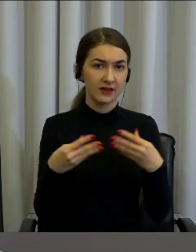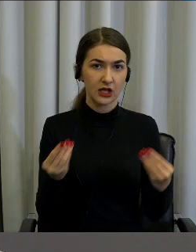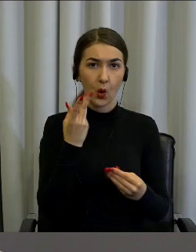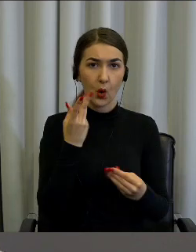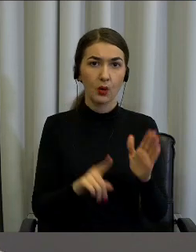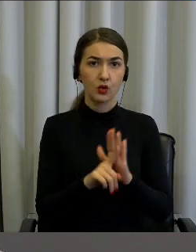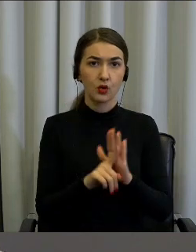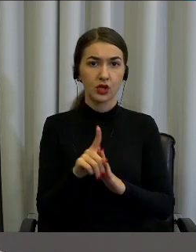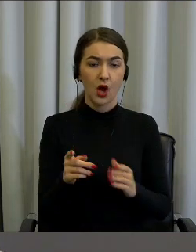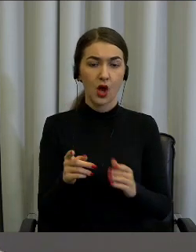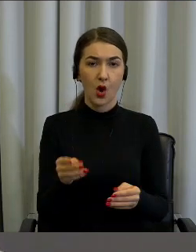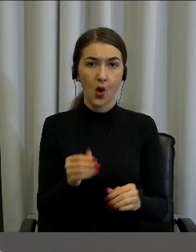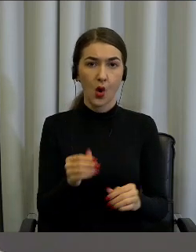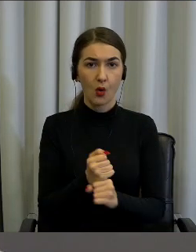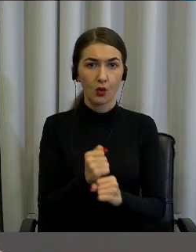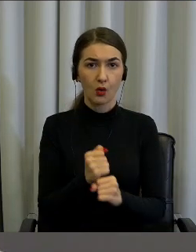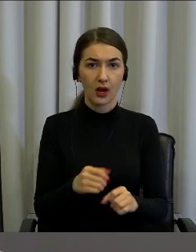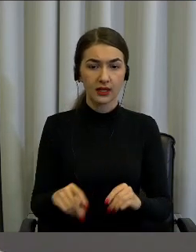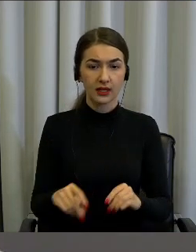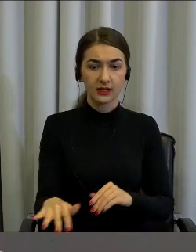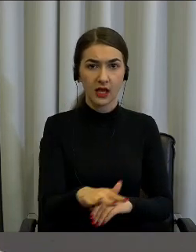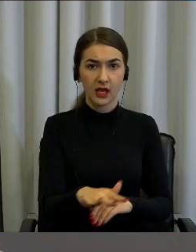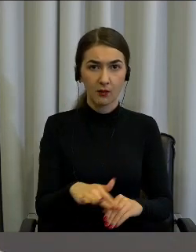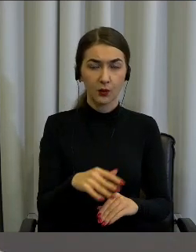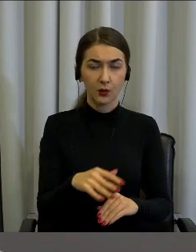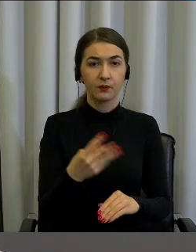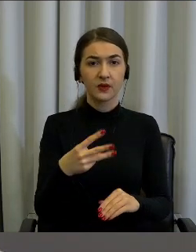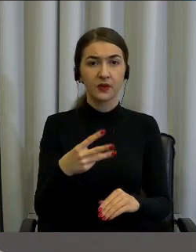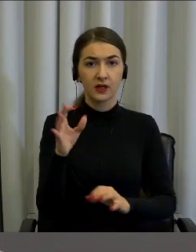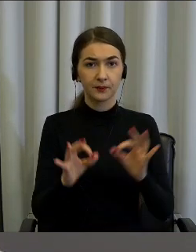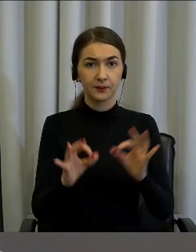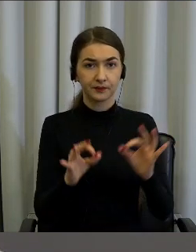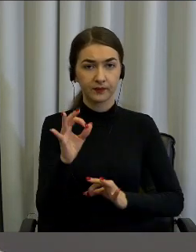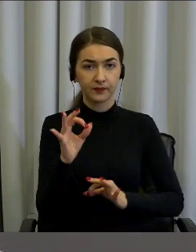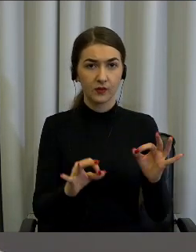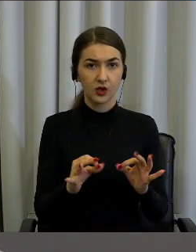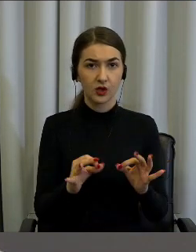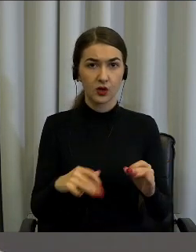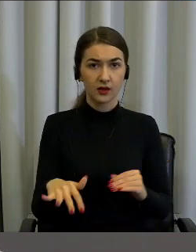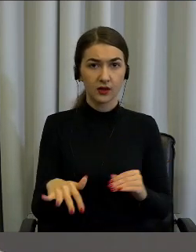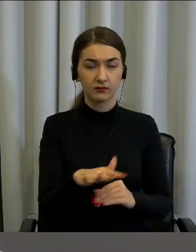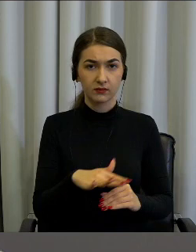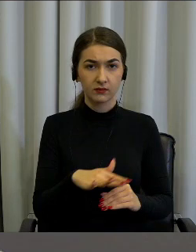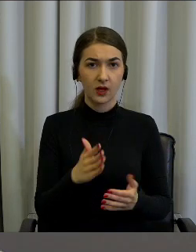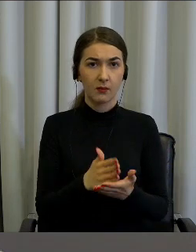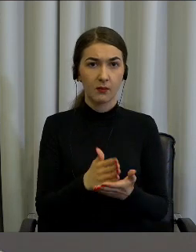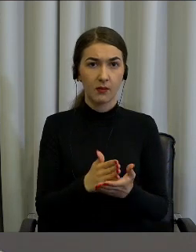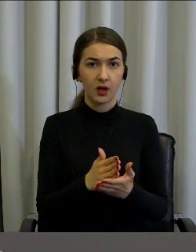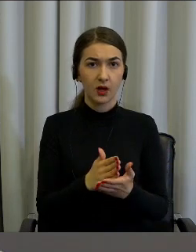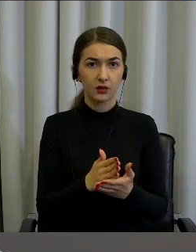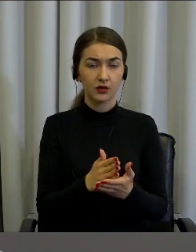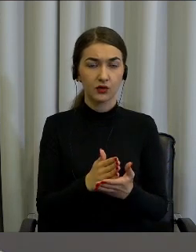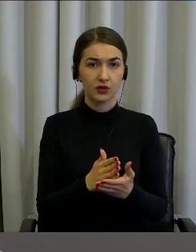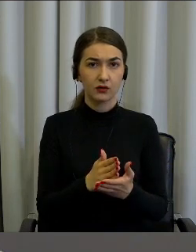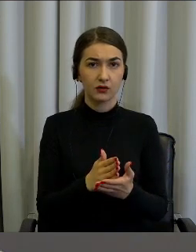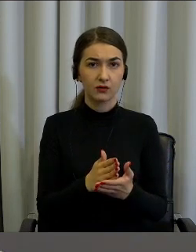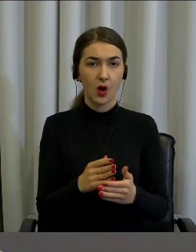обробляти землю оскільки приблизно 30% території України зазнає вплив інтенсивних а в багатьох районах тривалих бойових дій міни